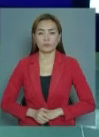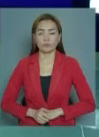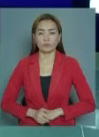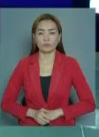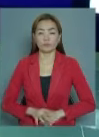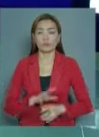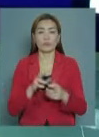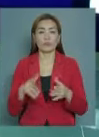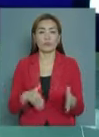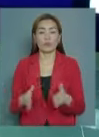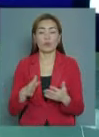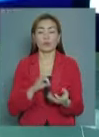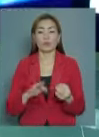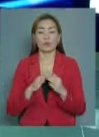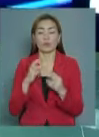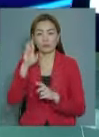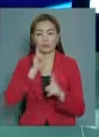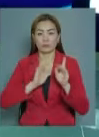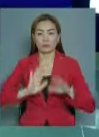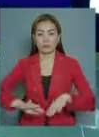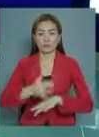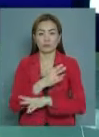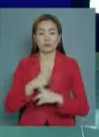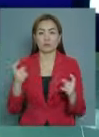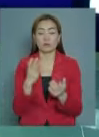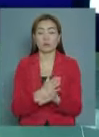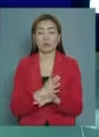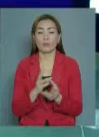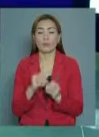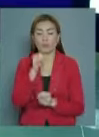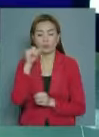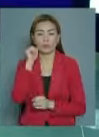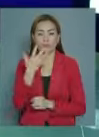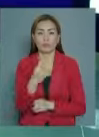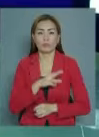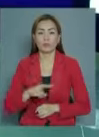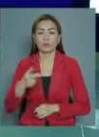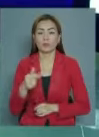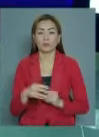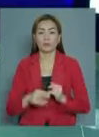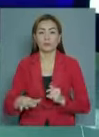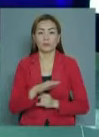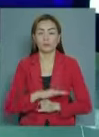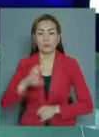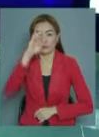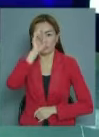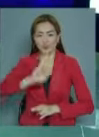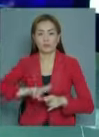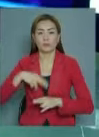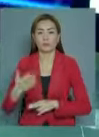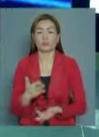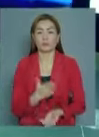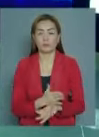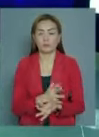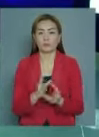Жыр болған жайылым мәселесі үкімет отырысында тағы көтерілді. Өткен жылы 5 миллион гектардан астам жер мемлекет меншігіне